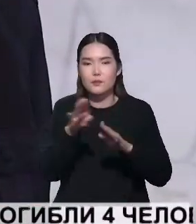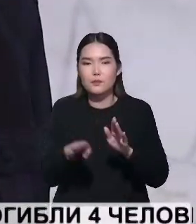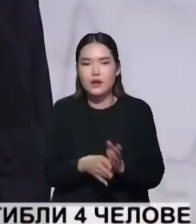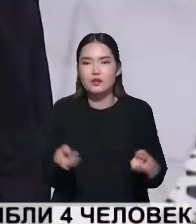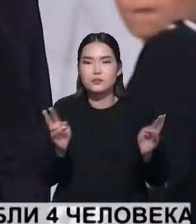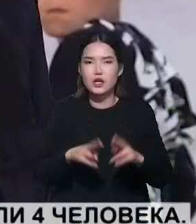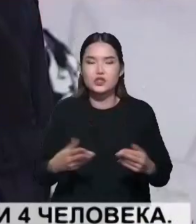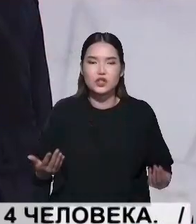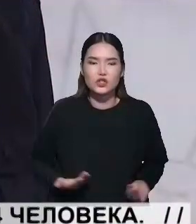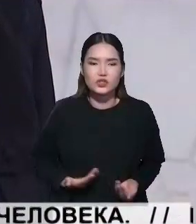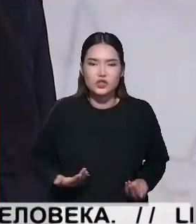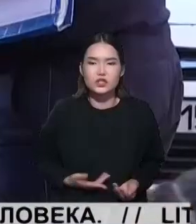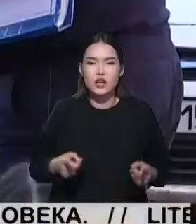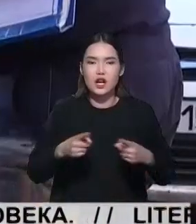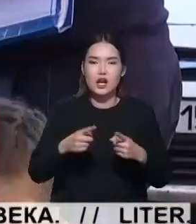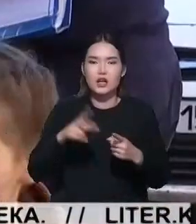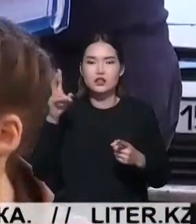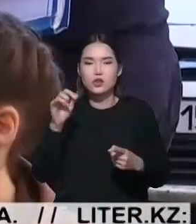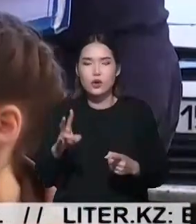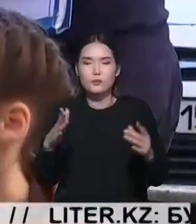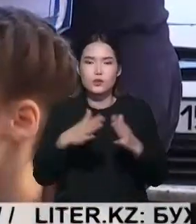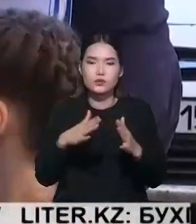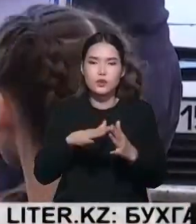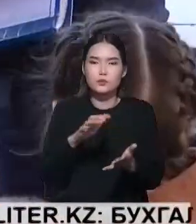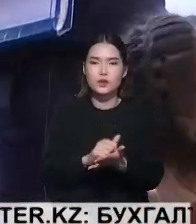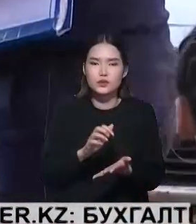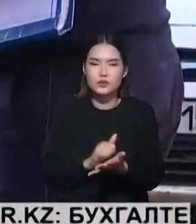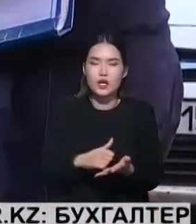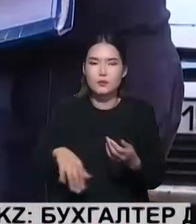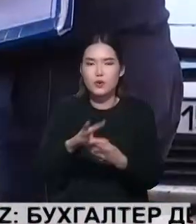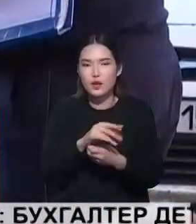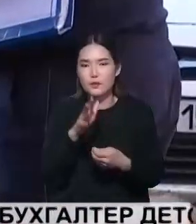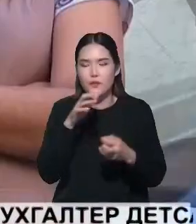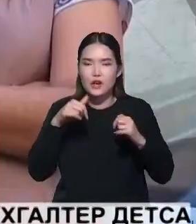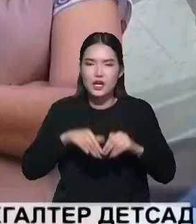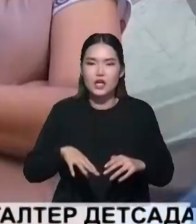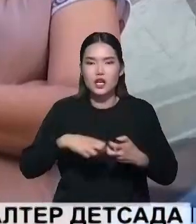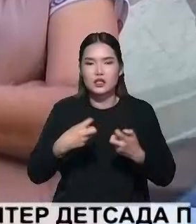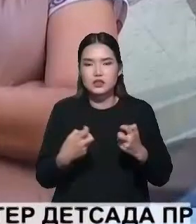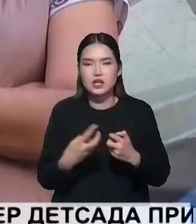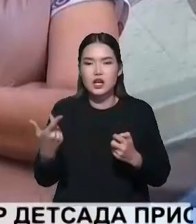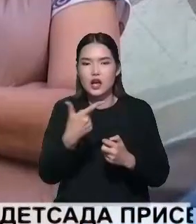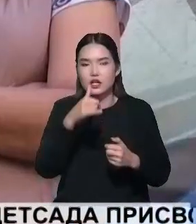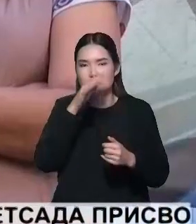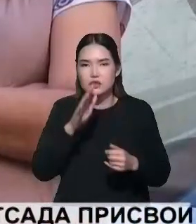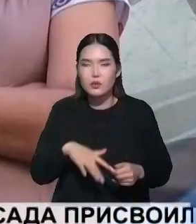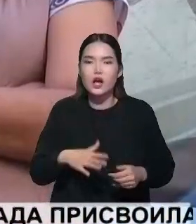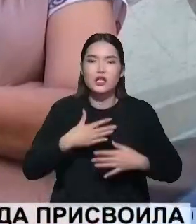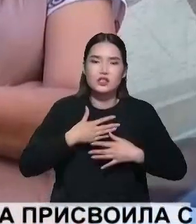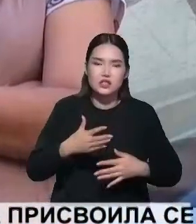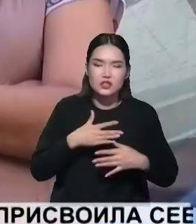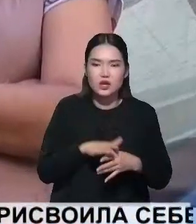жители соседних арендно-коммунальных домов. Люди надеются, что местные власти в ближайшее время решат эти проблемы, и горожане смогут дышать полной